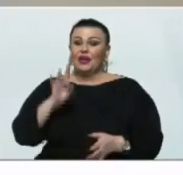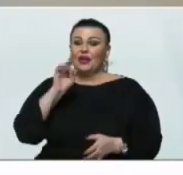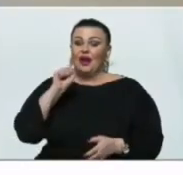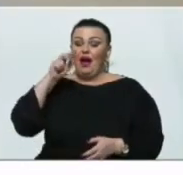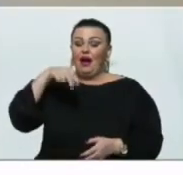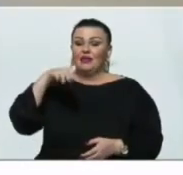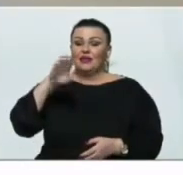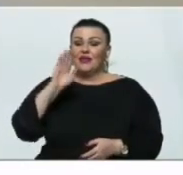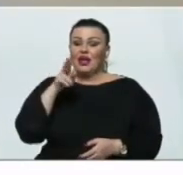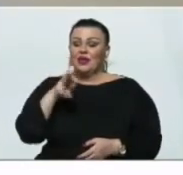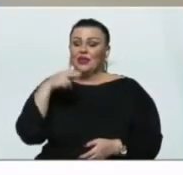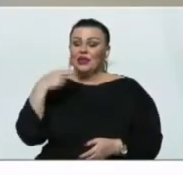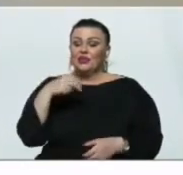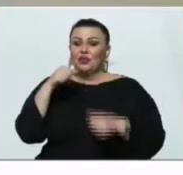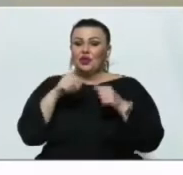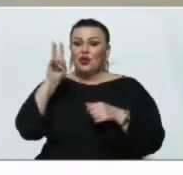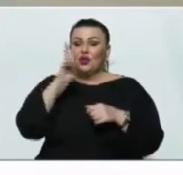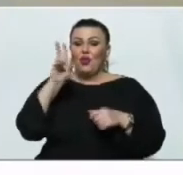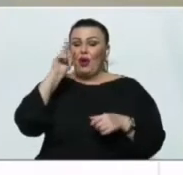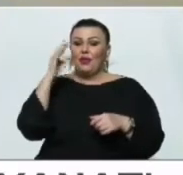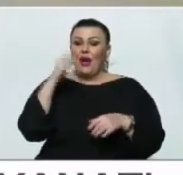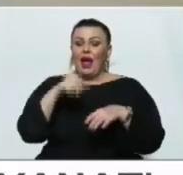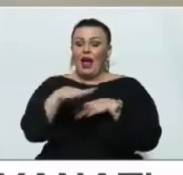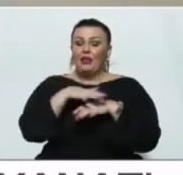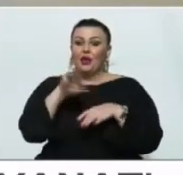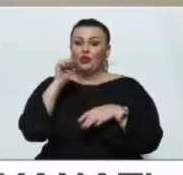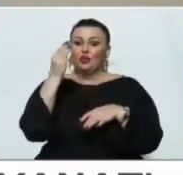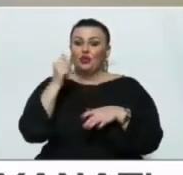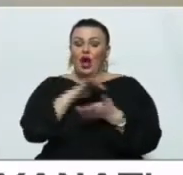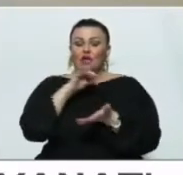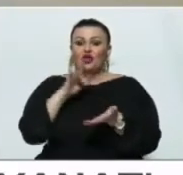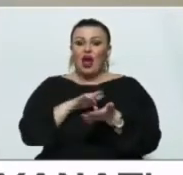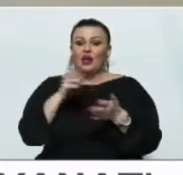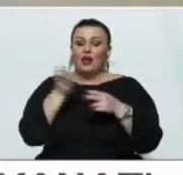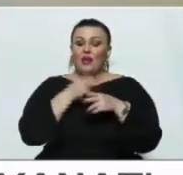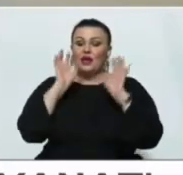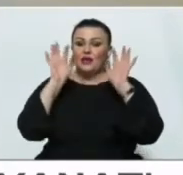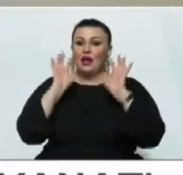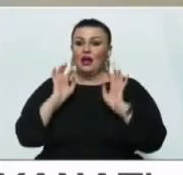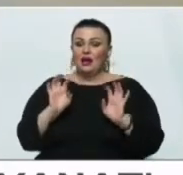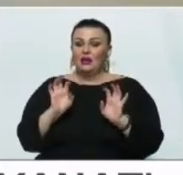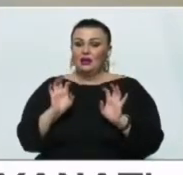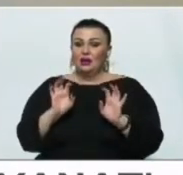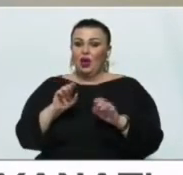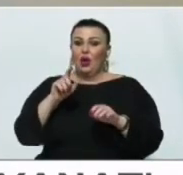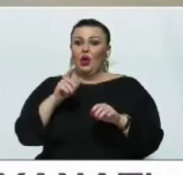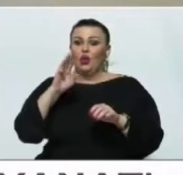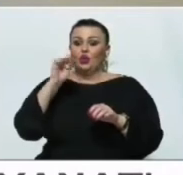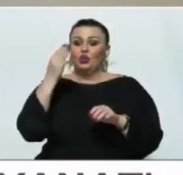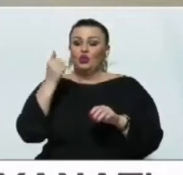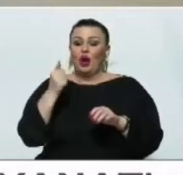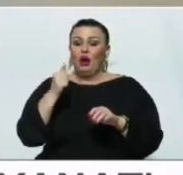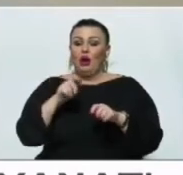realdasız. 2020-ci ilin noyabr ayının 5-də ermənilər Şuşa şəhərindən qanunsuz olaraq Şuşa xalçalarını,